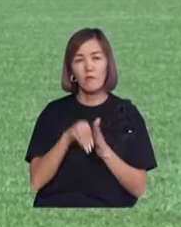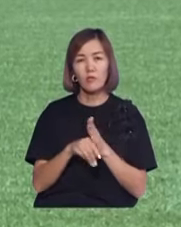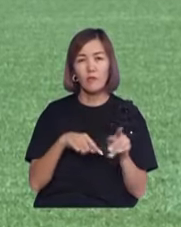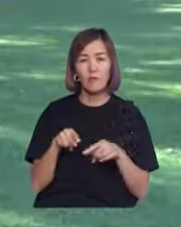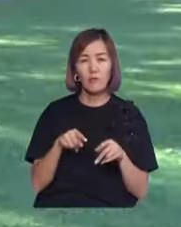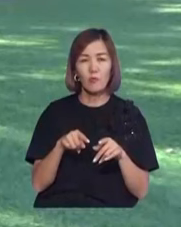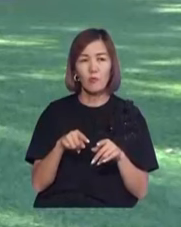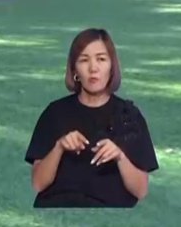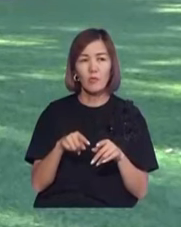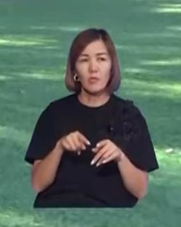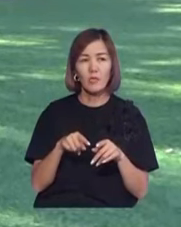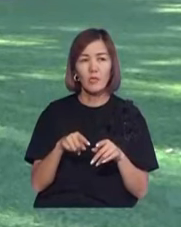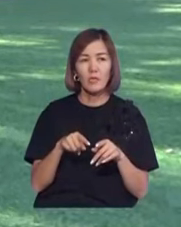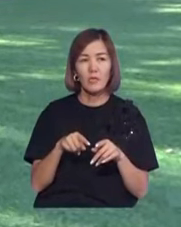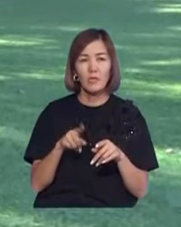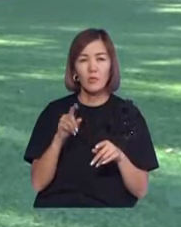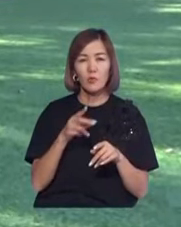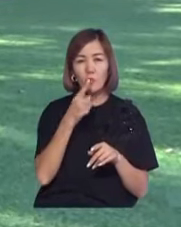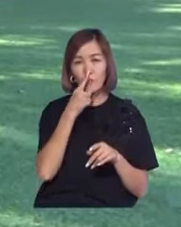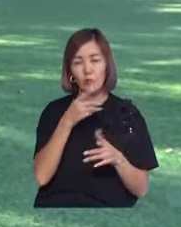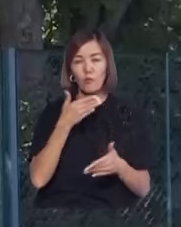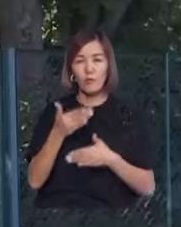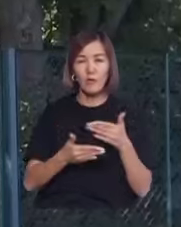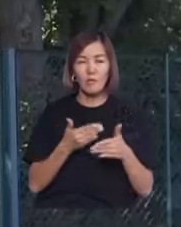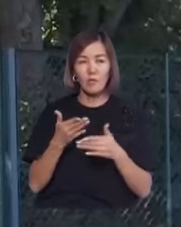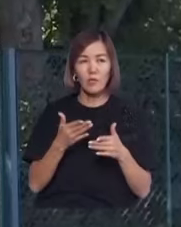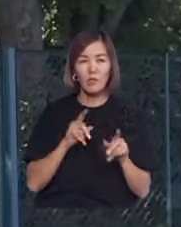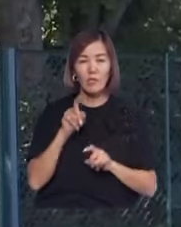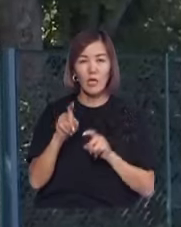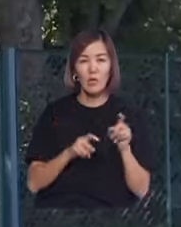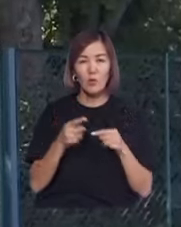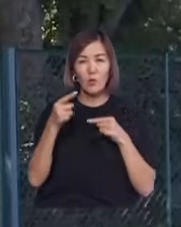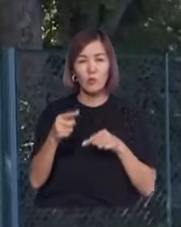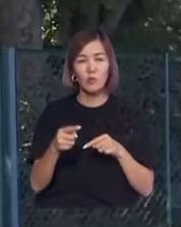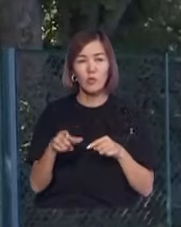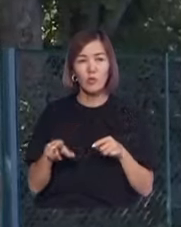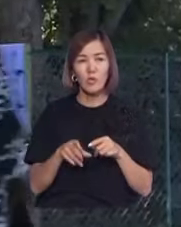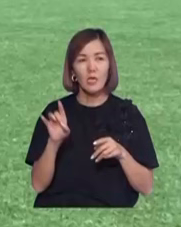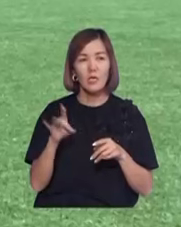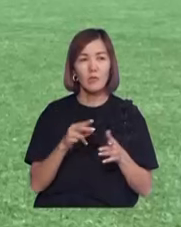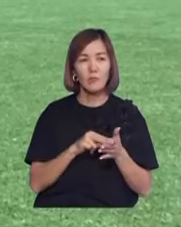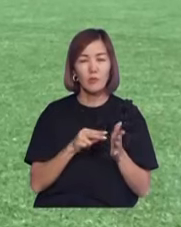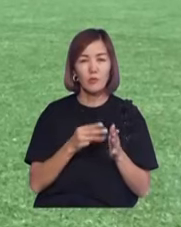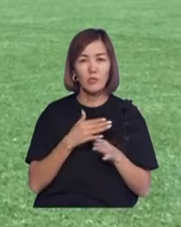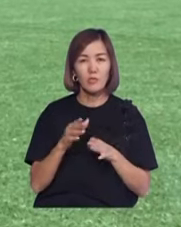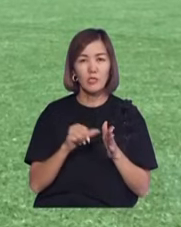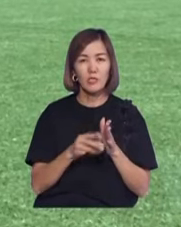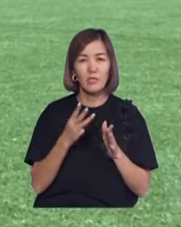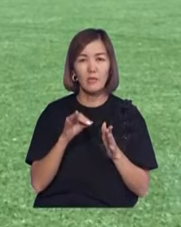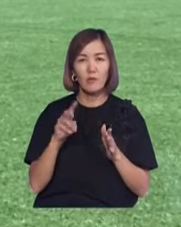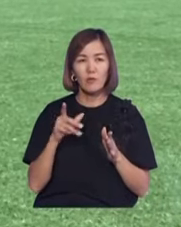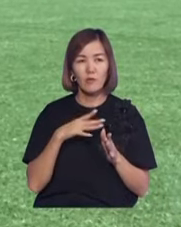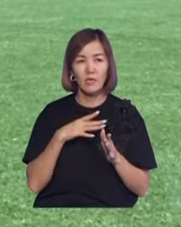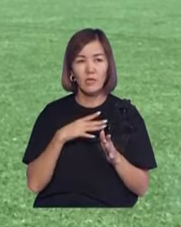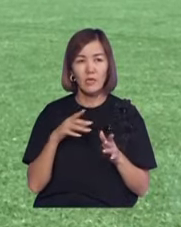футбольное поле с искусственным газоном и 100-метровую беговую дорожку. На его строительство из республиканского бюджета было выделено 63 миллиона